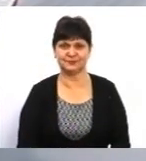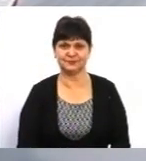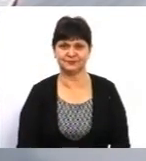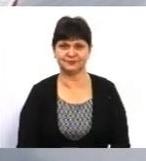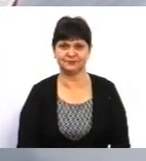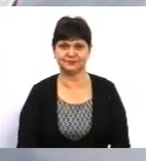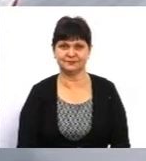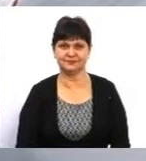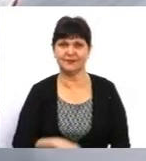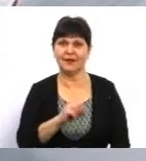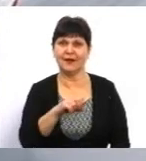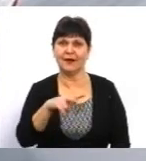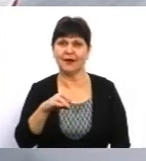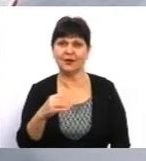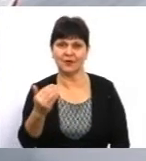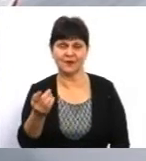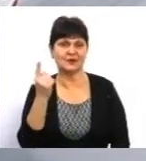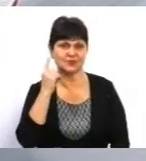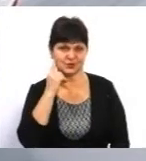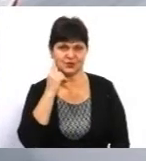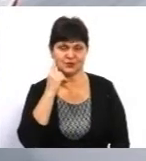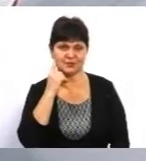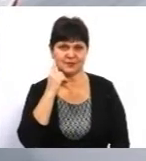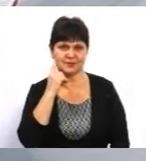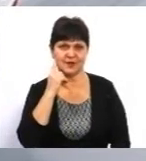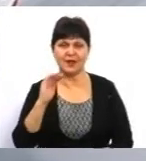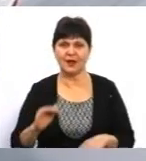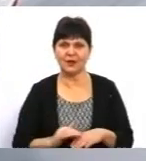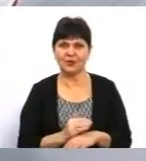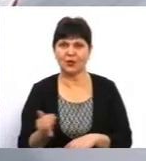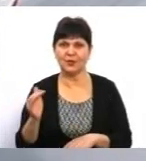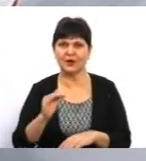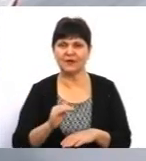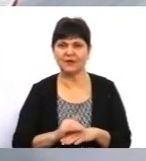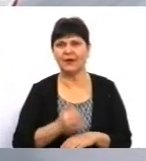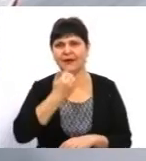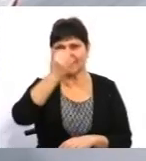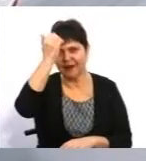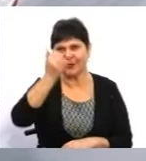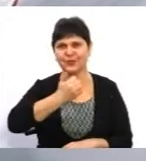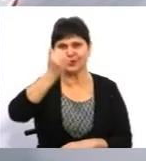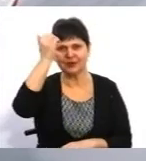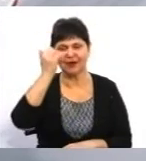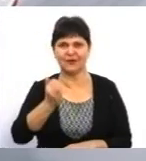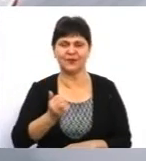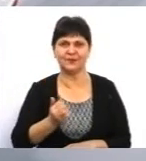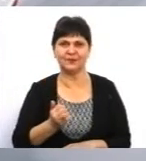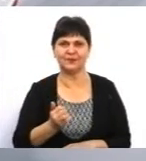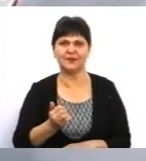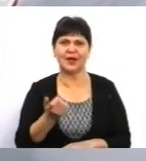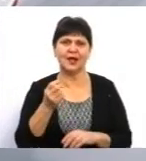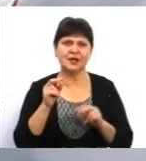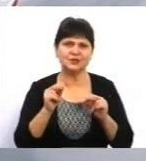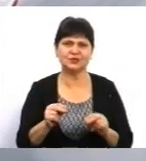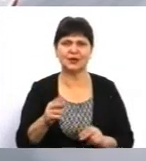Алло, ми вас чуємо, говоріть. Доброго вечора. Да, дякую, дякую. Ще раз все приємно, я хотів